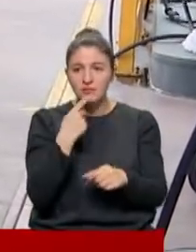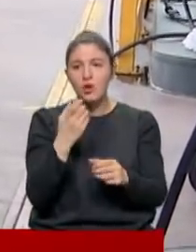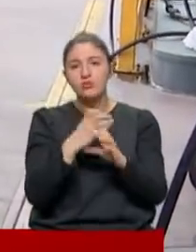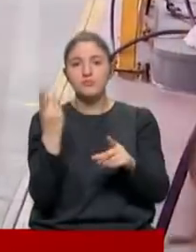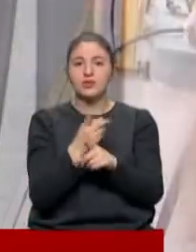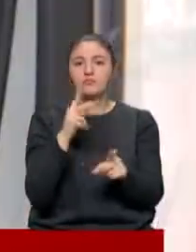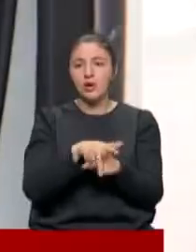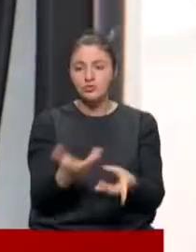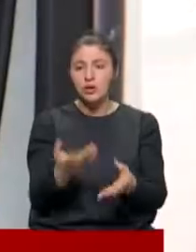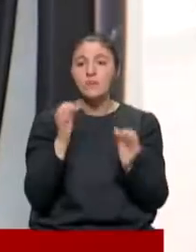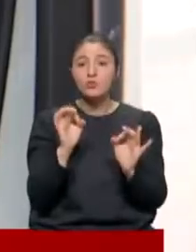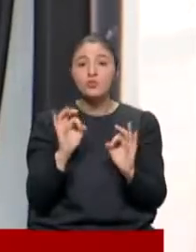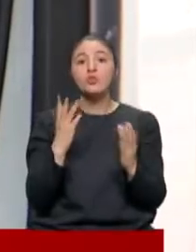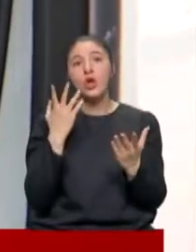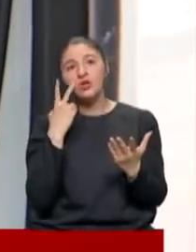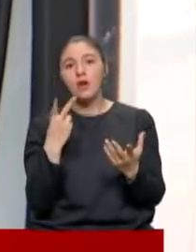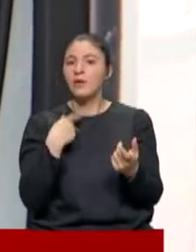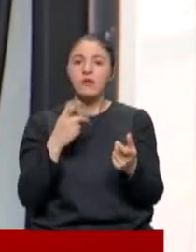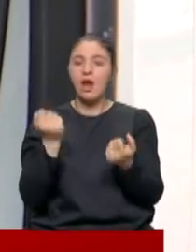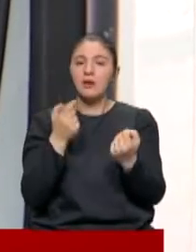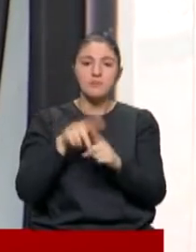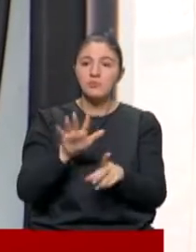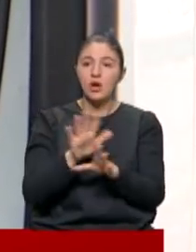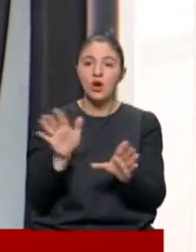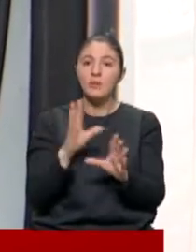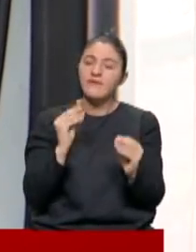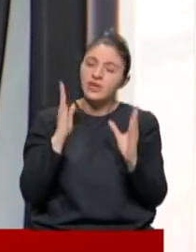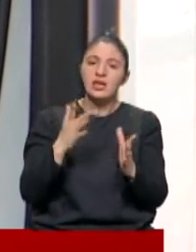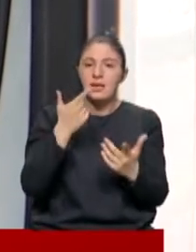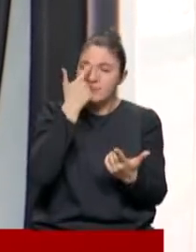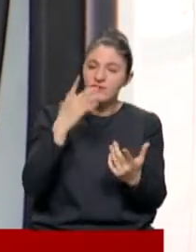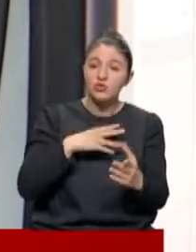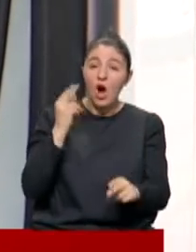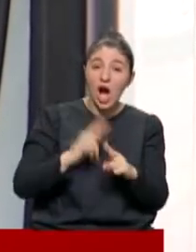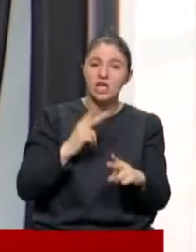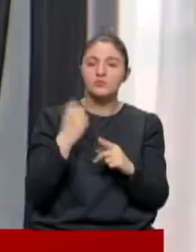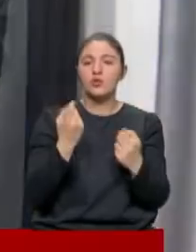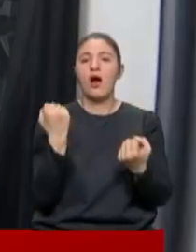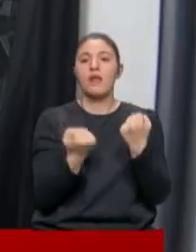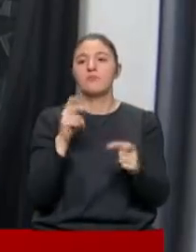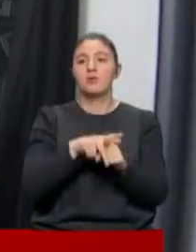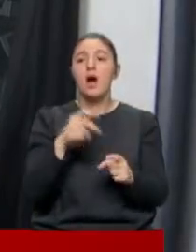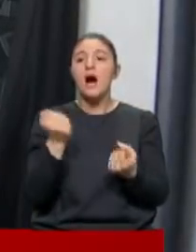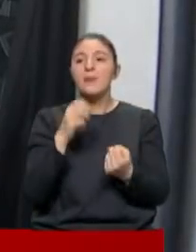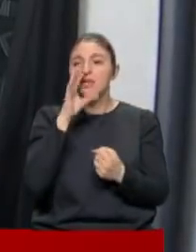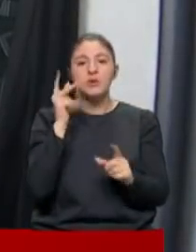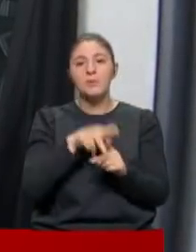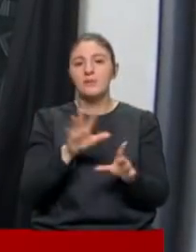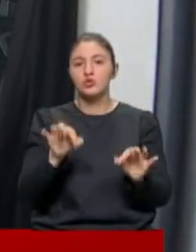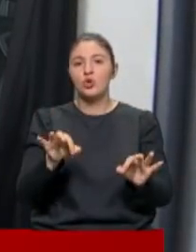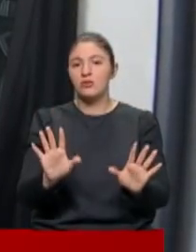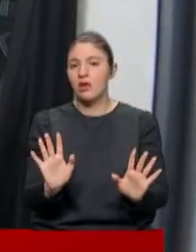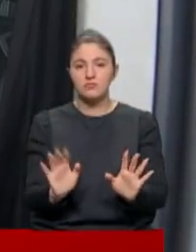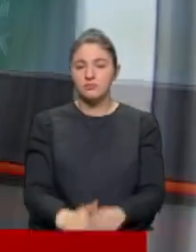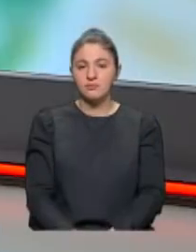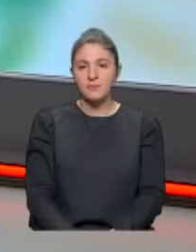toplu taşımayla gidiyoruz. Mümkün mertebe kullanmıyorum. Mümkün mertebe. Yani çok acil bir şey olursa ancak. Arabaya kimse binemez şu anda